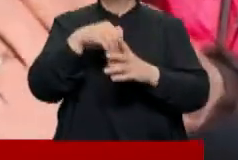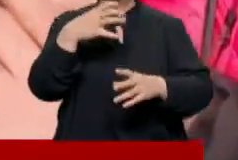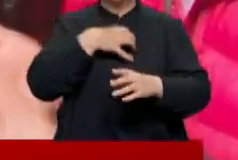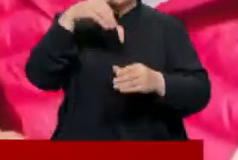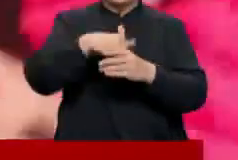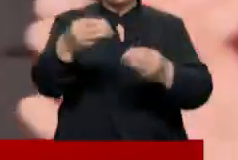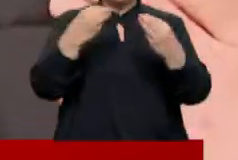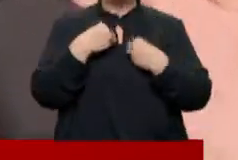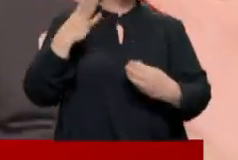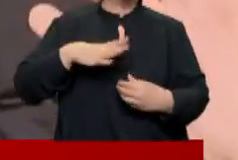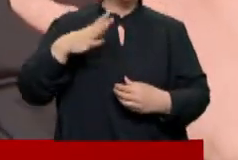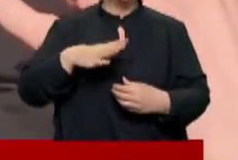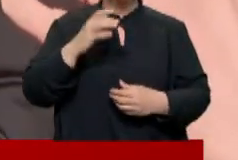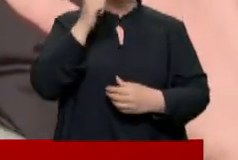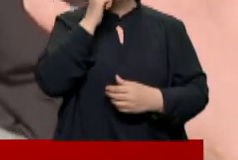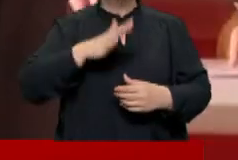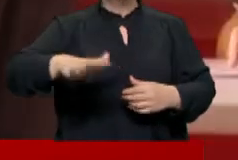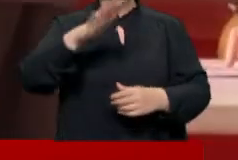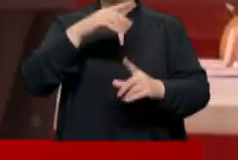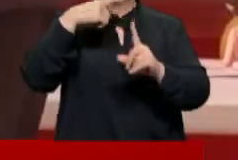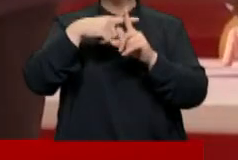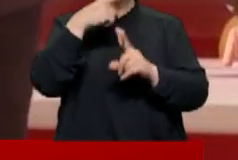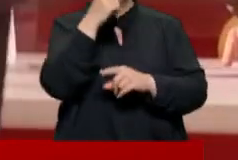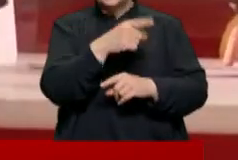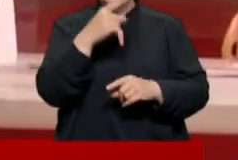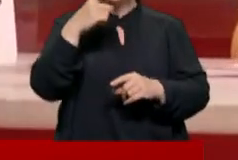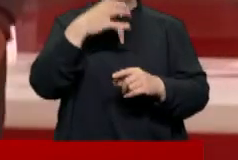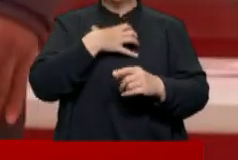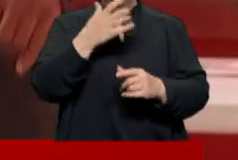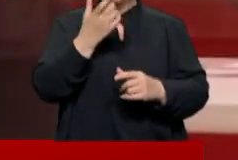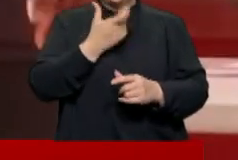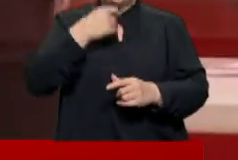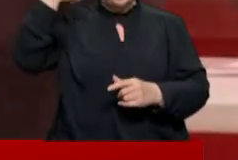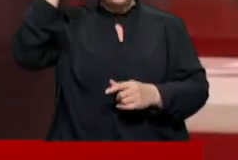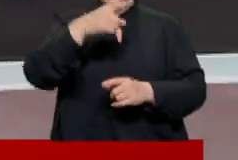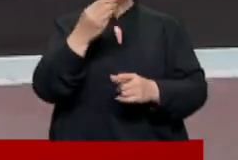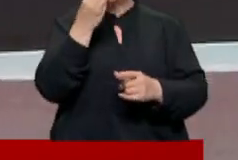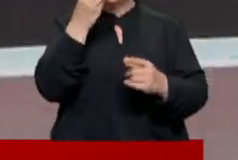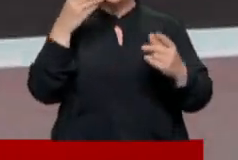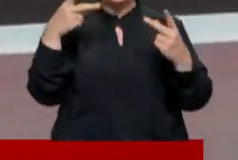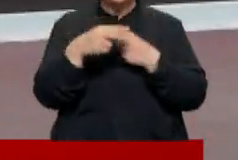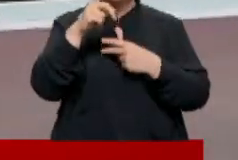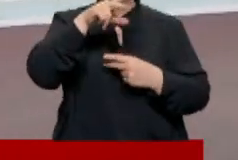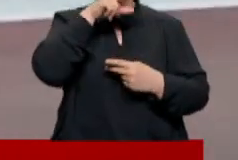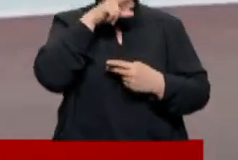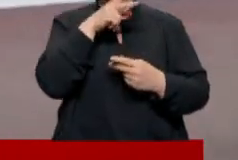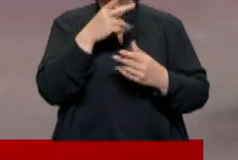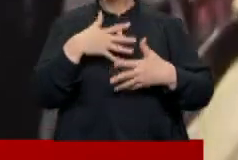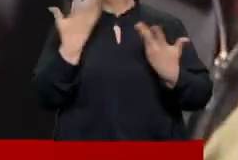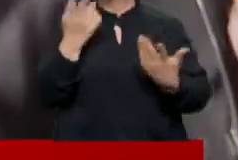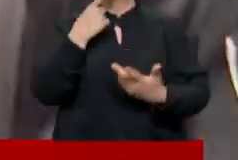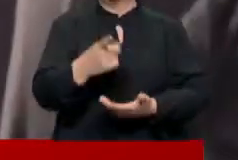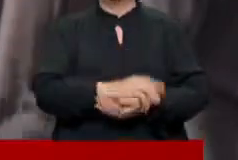oy verilmesini istedi. Müslümanların ve Yahudilerin kendi dini kurallarına göre yemelerini engelleyen bir Fransa istemiyorum